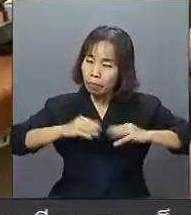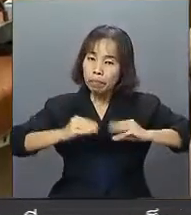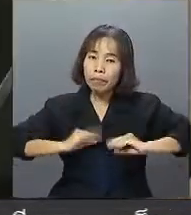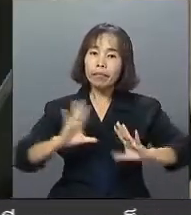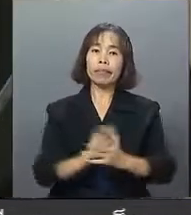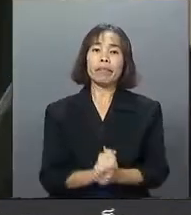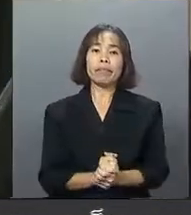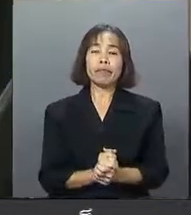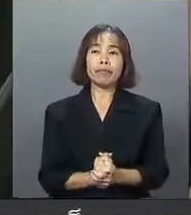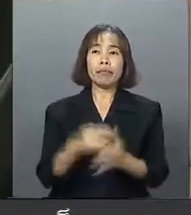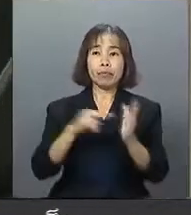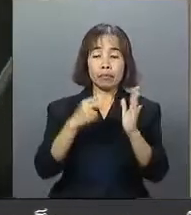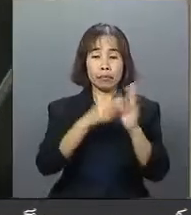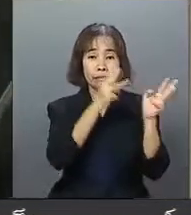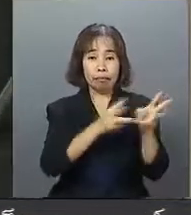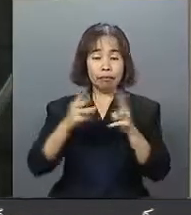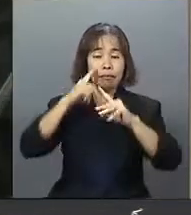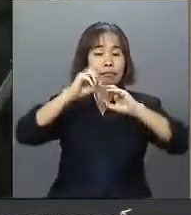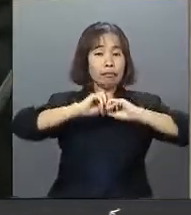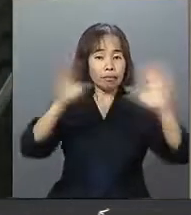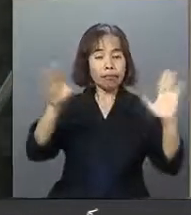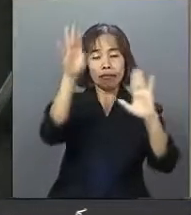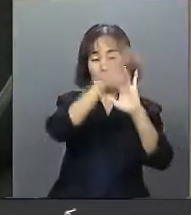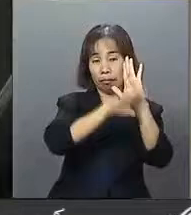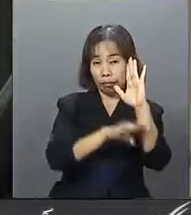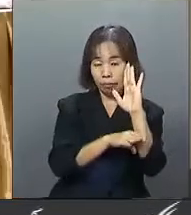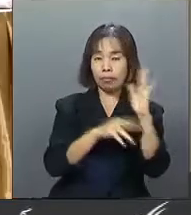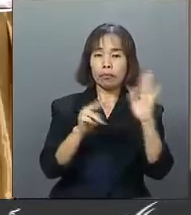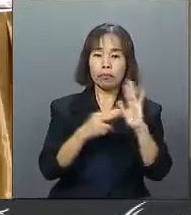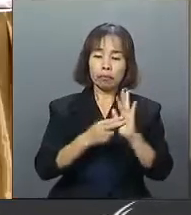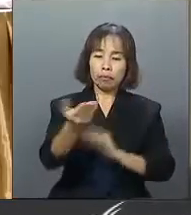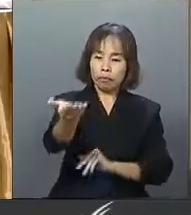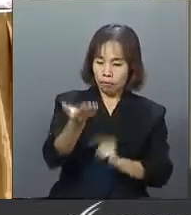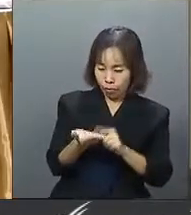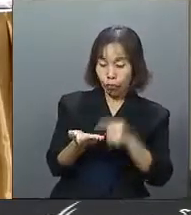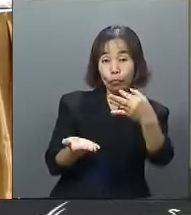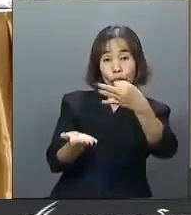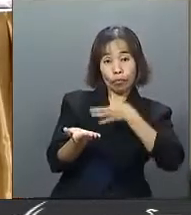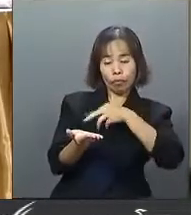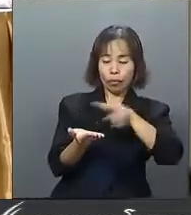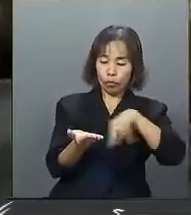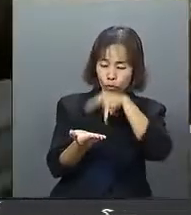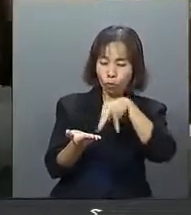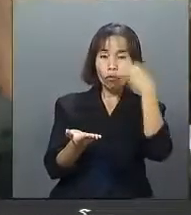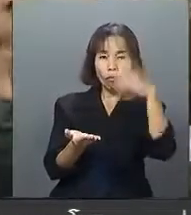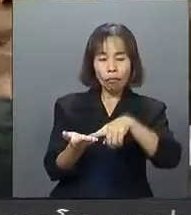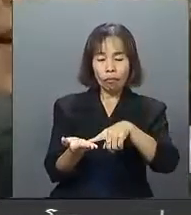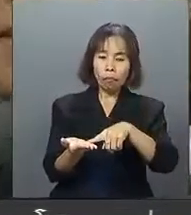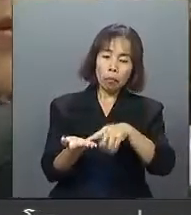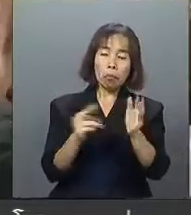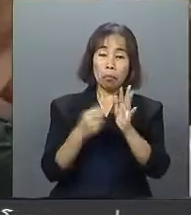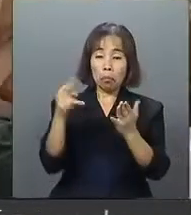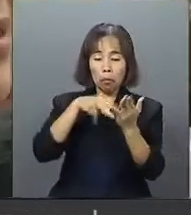าความชัดเจนในหลักเกณฑ์รับคำร้องจะช่วยกันกรองคดีที่จะเข้าสู่ศาลรัฐธรรมนูญไม่ให้กลายเป็นเหตุน้ำท่วมศ